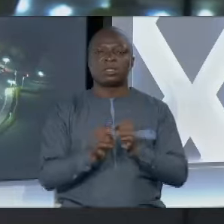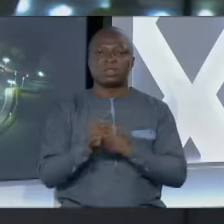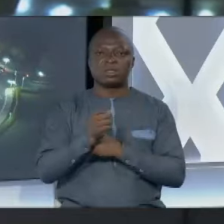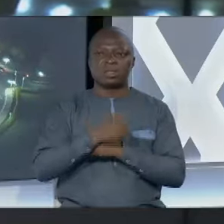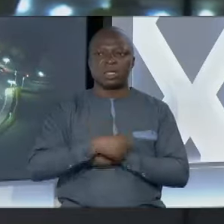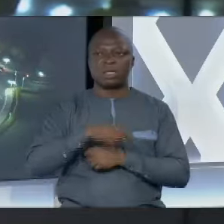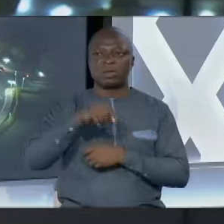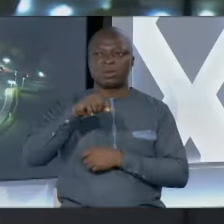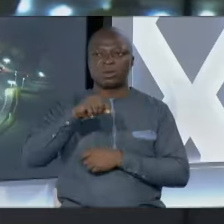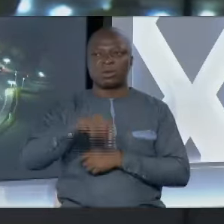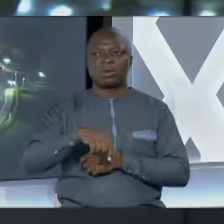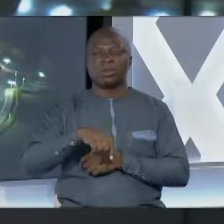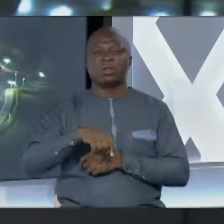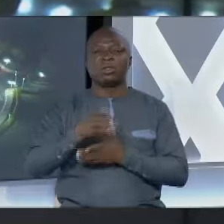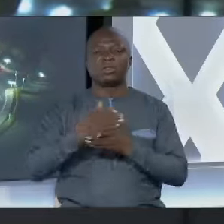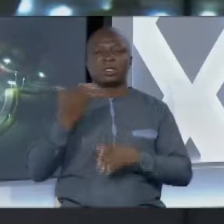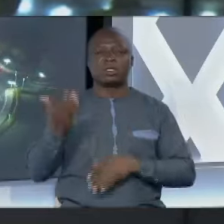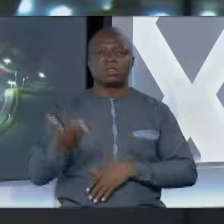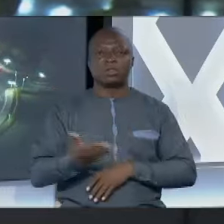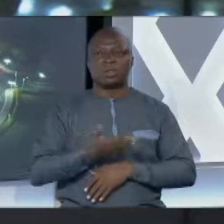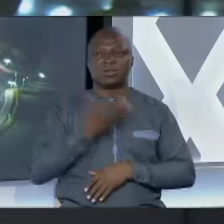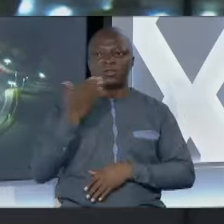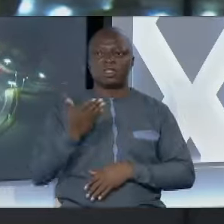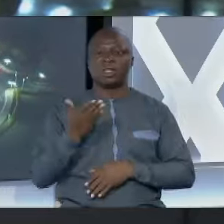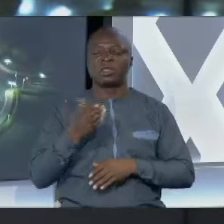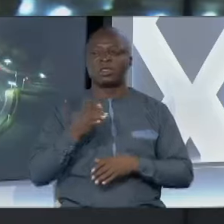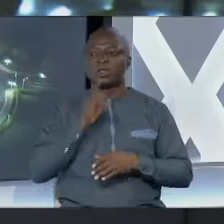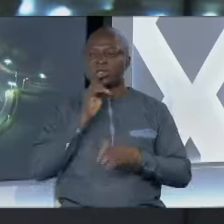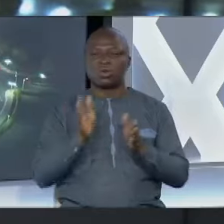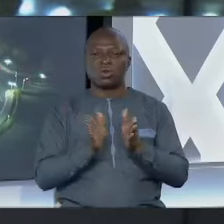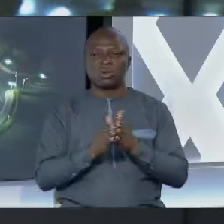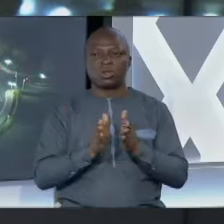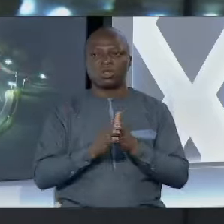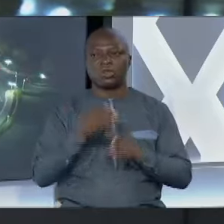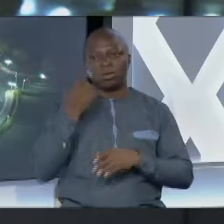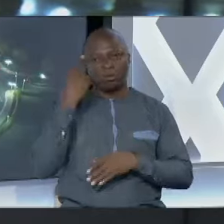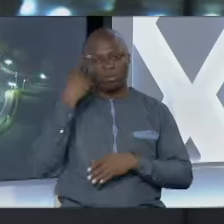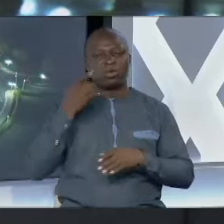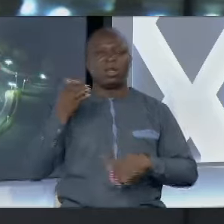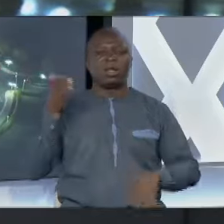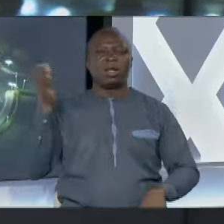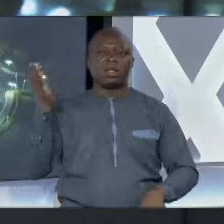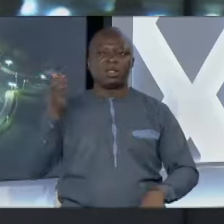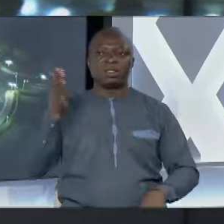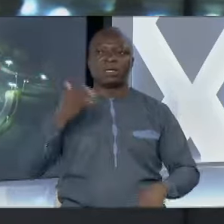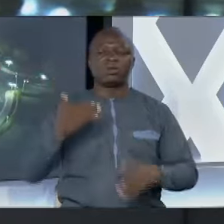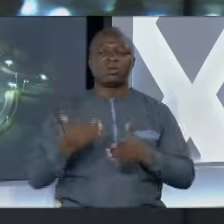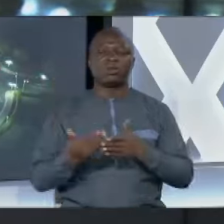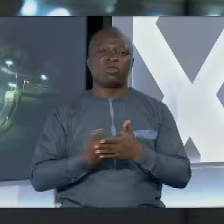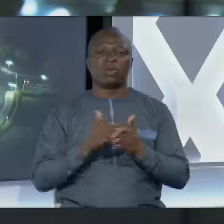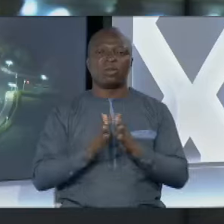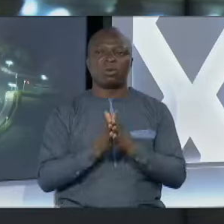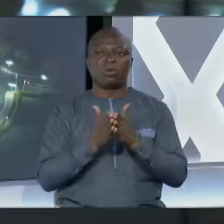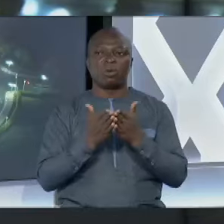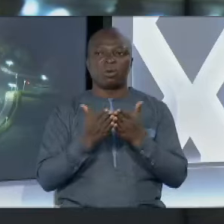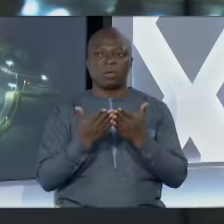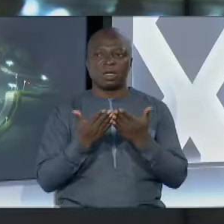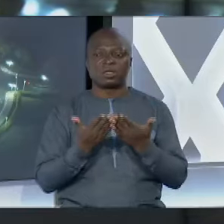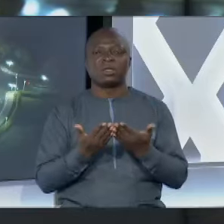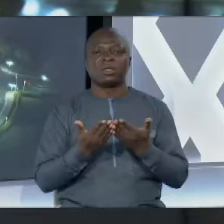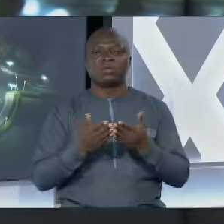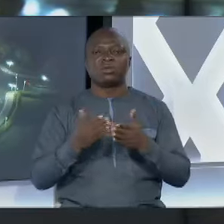donc que les invités de marque se sont retrouvés pour la dédicace du nouvel ouvrage du